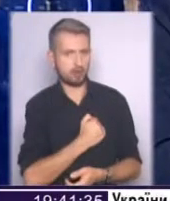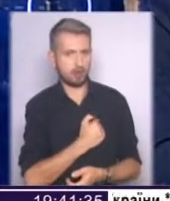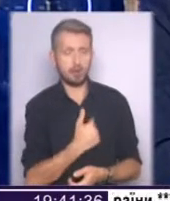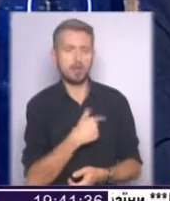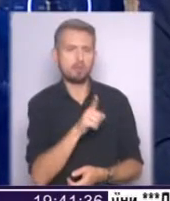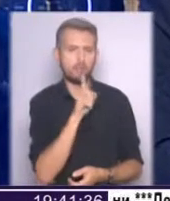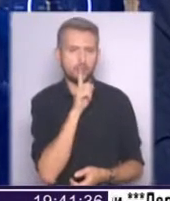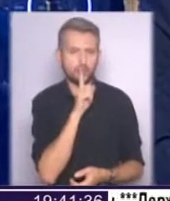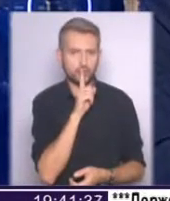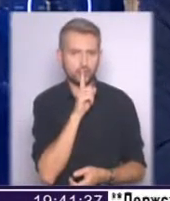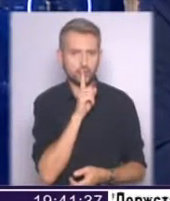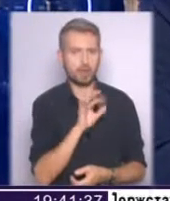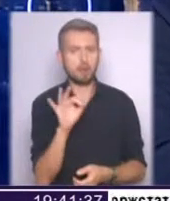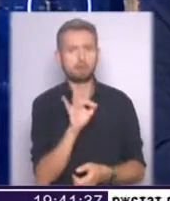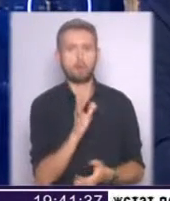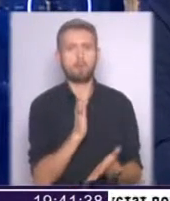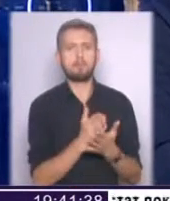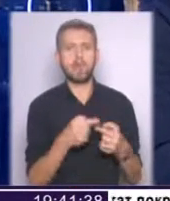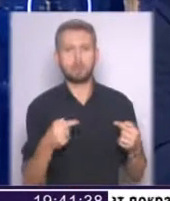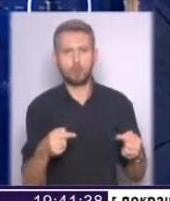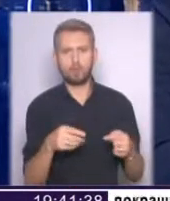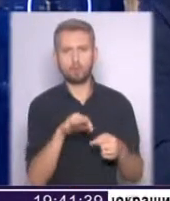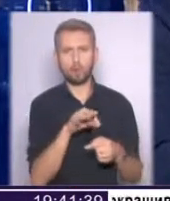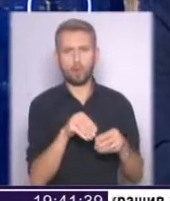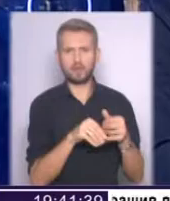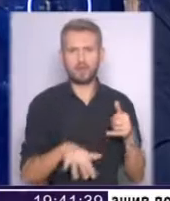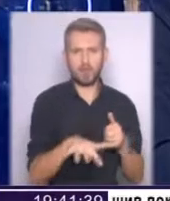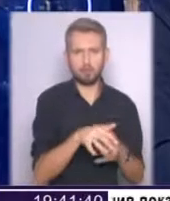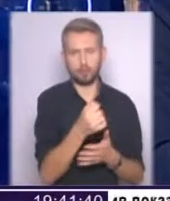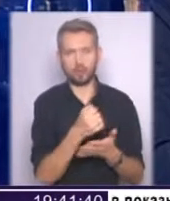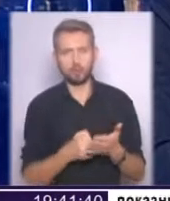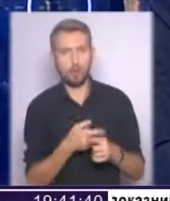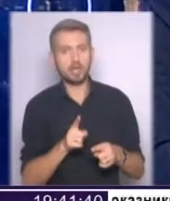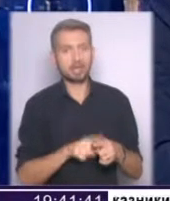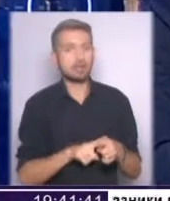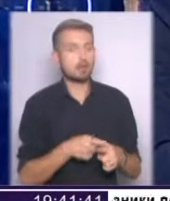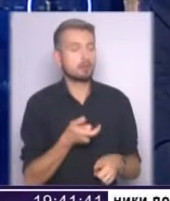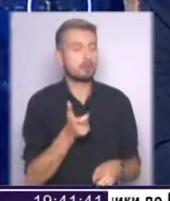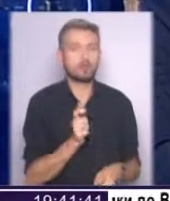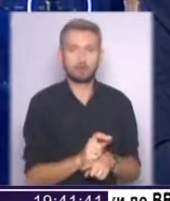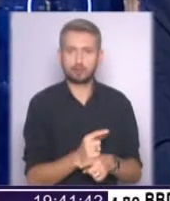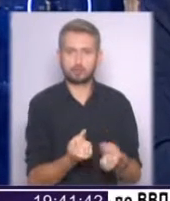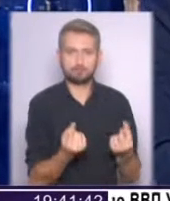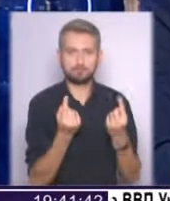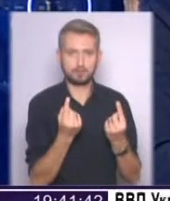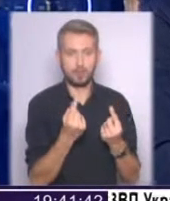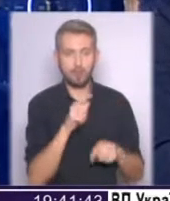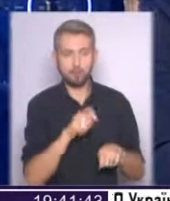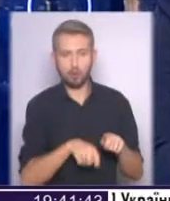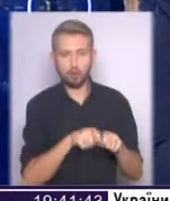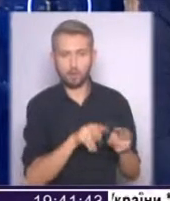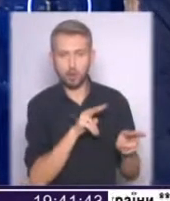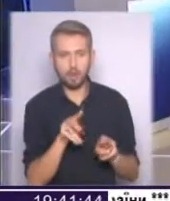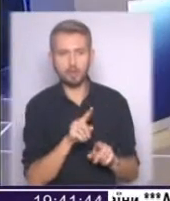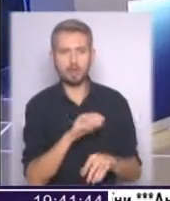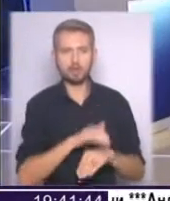про майно, про землю, про зброю. Це фактор дуже великий, тому що проконтролювати фактично, що